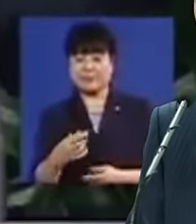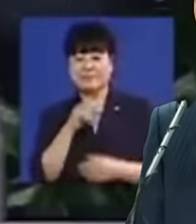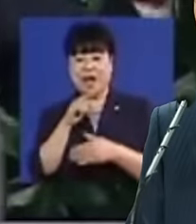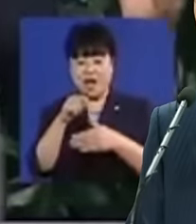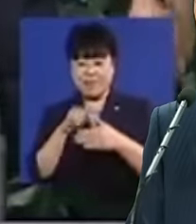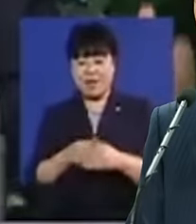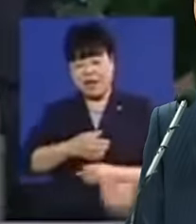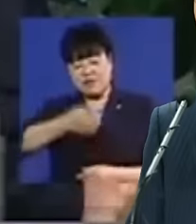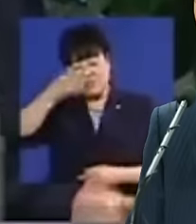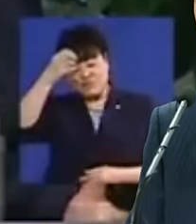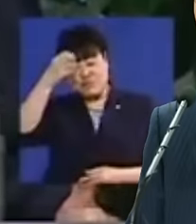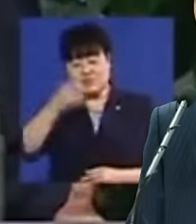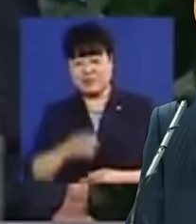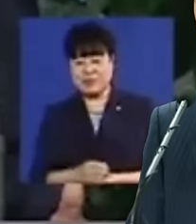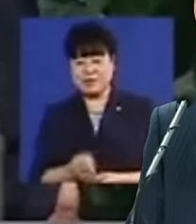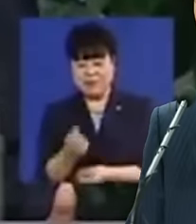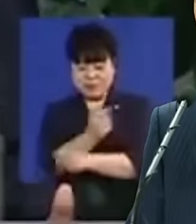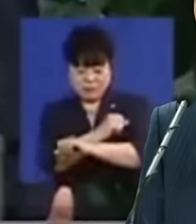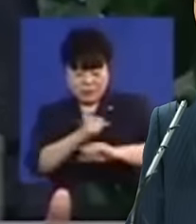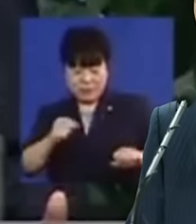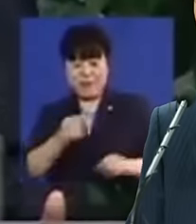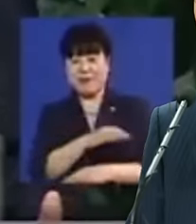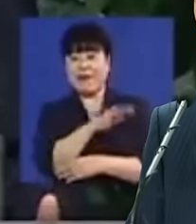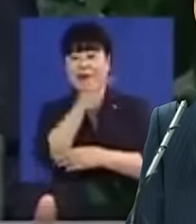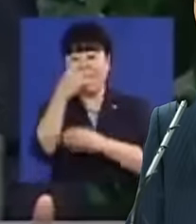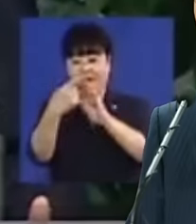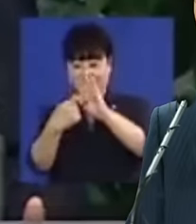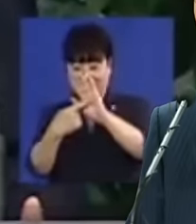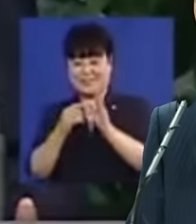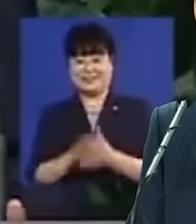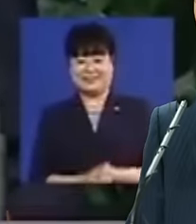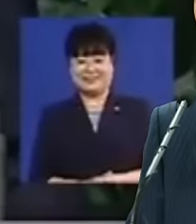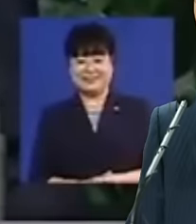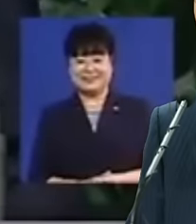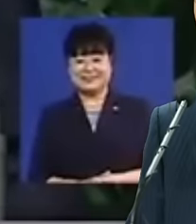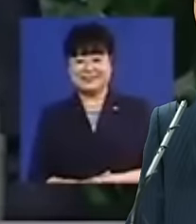마음속에 꿈이 창대해지는 것을 느낄 수가 있는 것입니다.